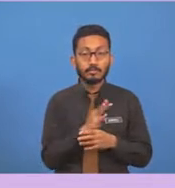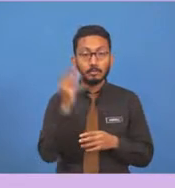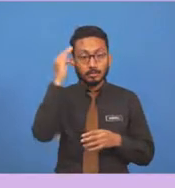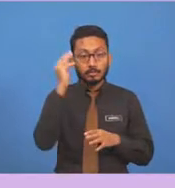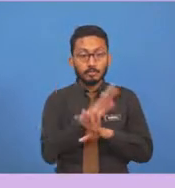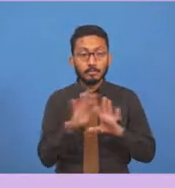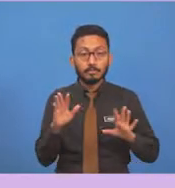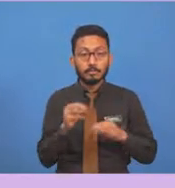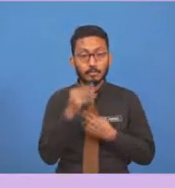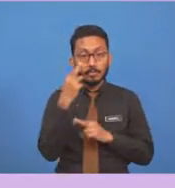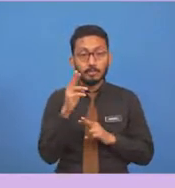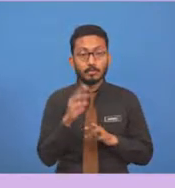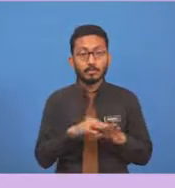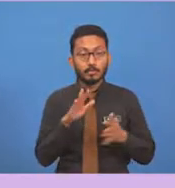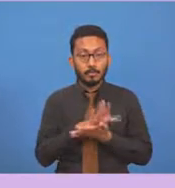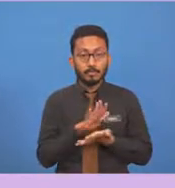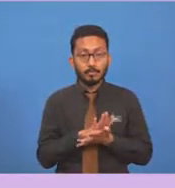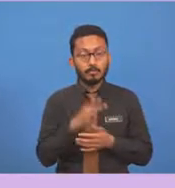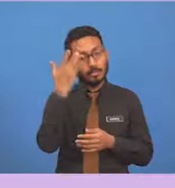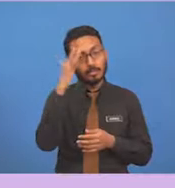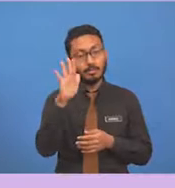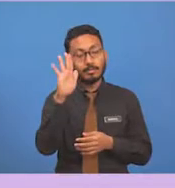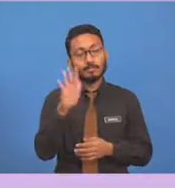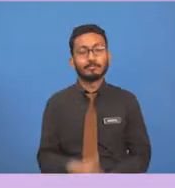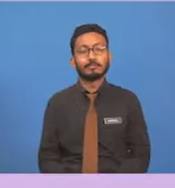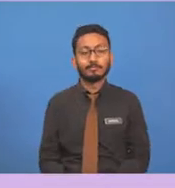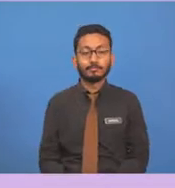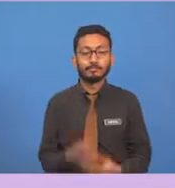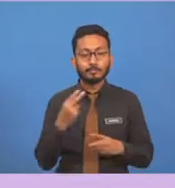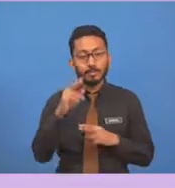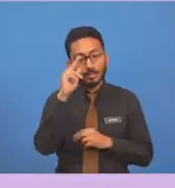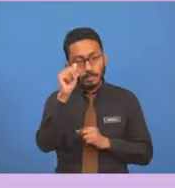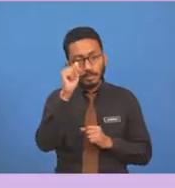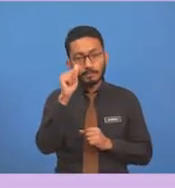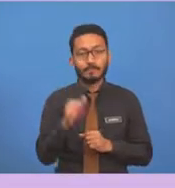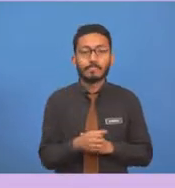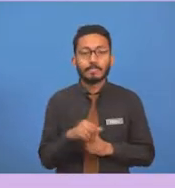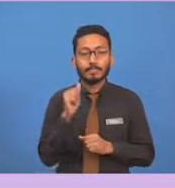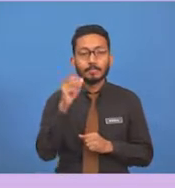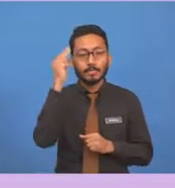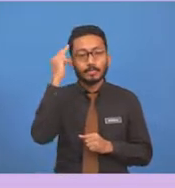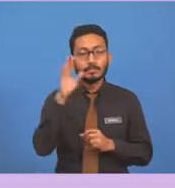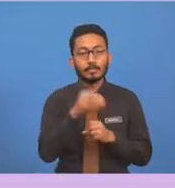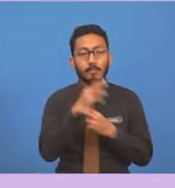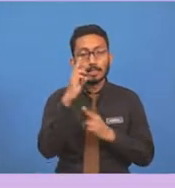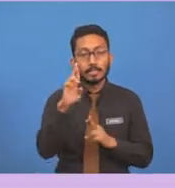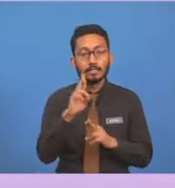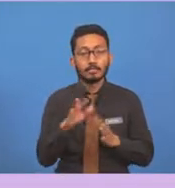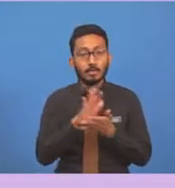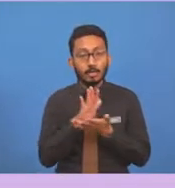sekolah. Pandai murid-murid. Jawapannya A. Ya, Mani menghormati warga